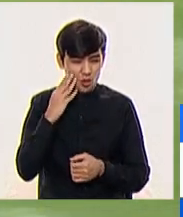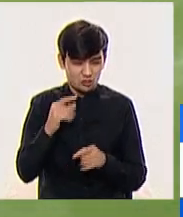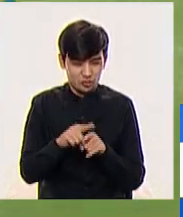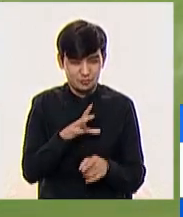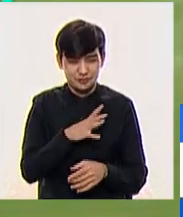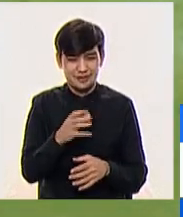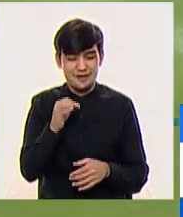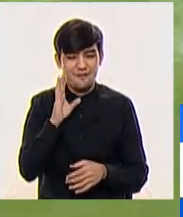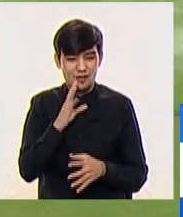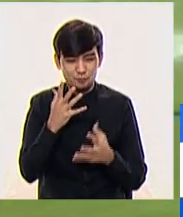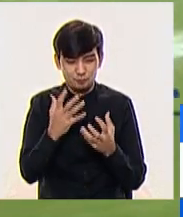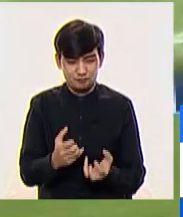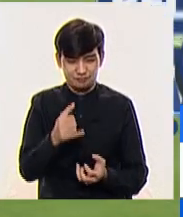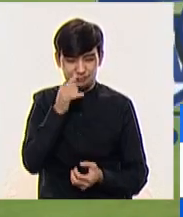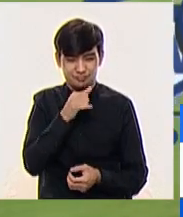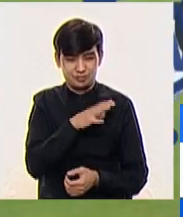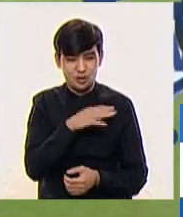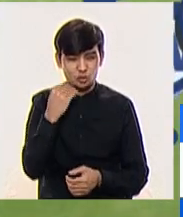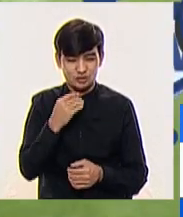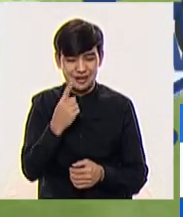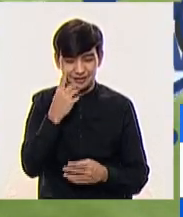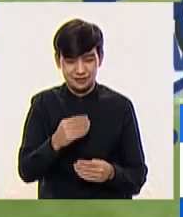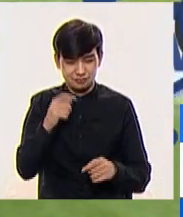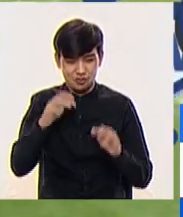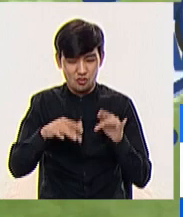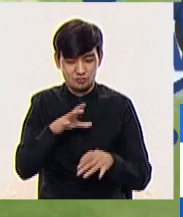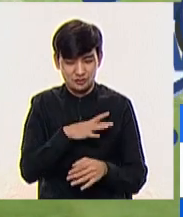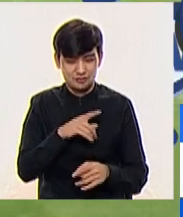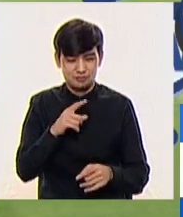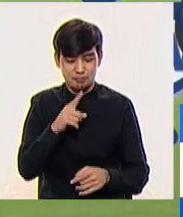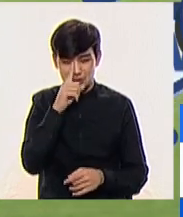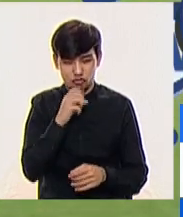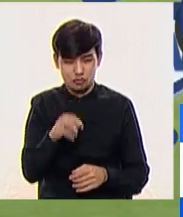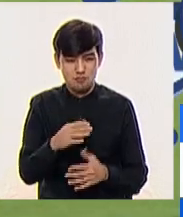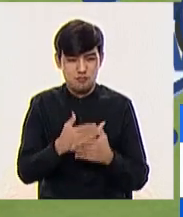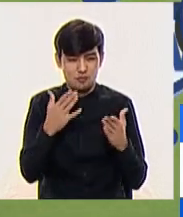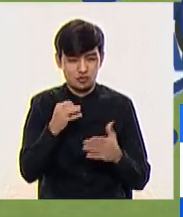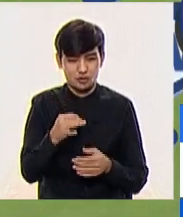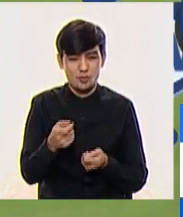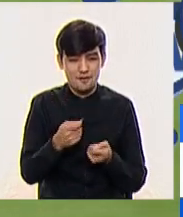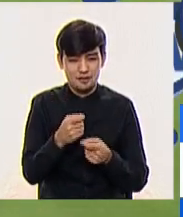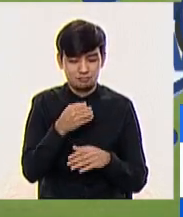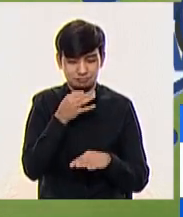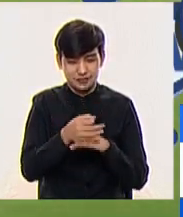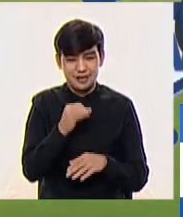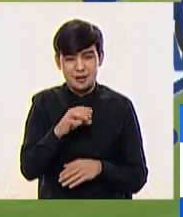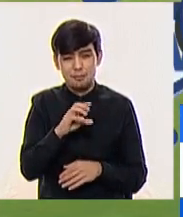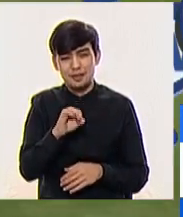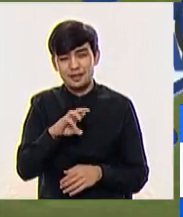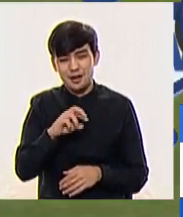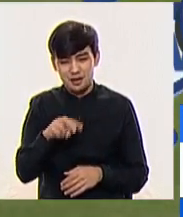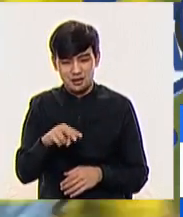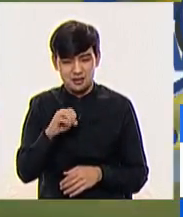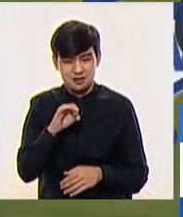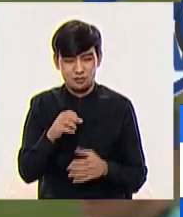успевало впитывать влагу. В Туркестане за сутки выпала месячная норма осадков, дополнили в управлении. В BI Group тоже сетуют на